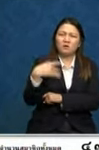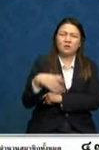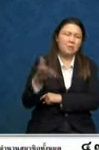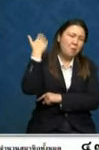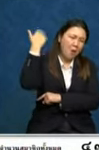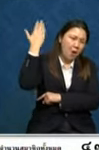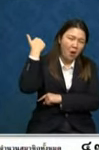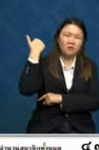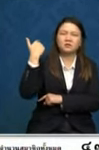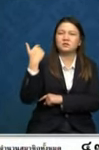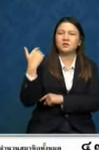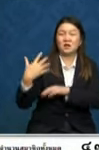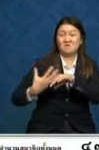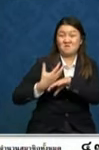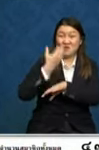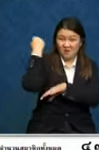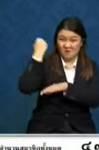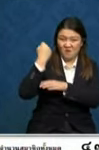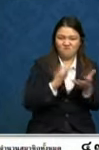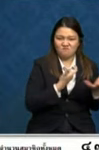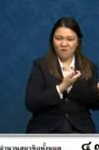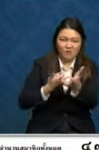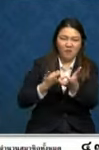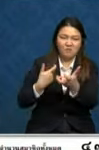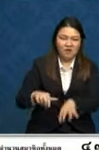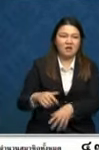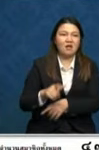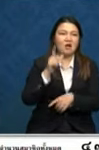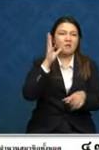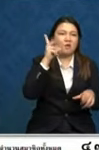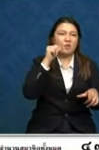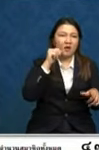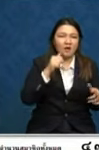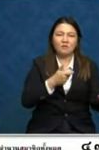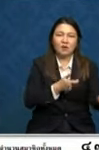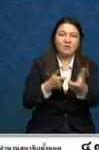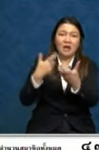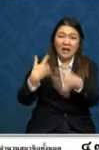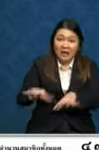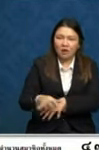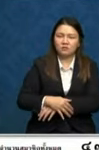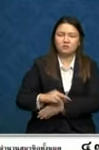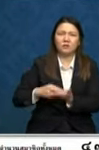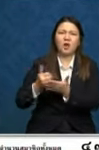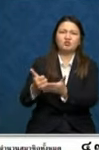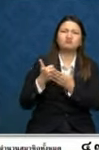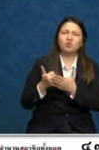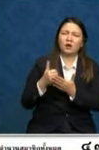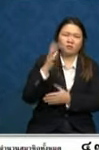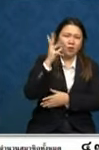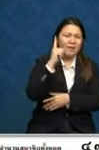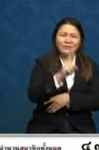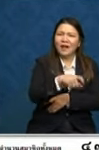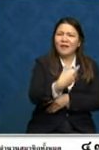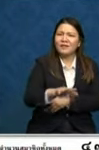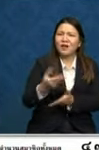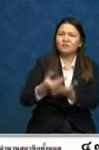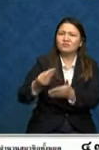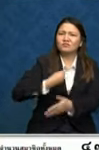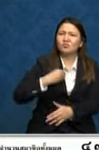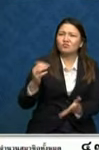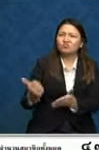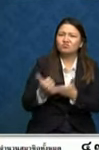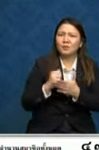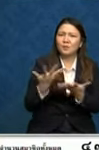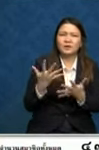ต์คือไปฆ่าพ่อฆ่าแม่เขานี่ยังไม่ได้เยียวยามาแล้วกรณ.ก็บอกอีก